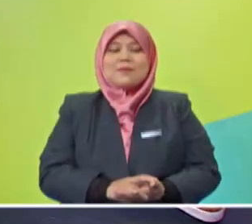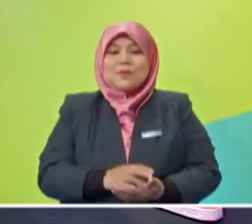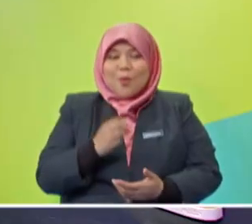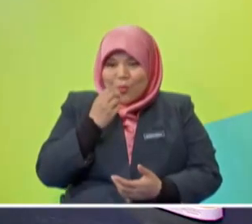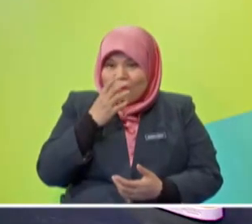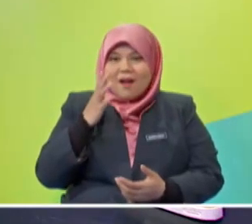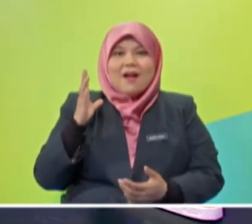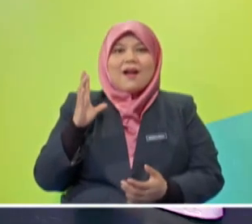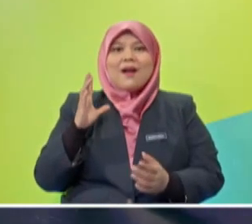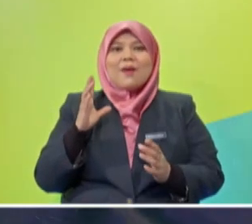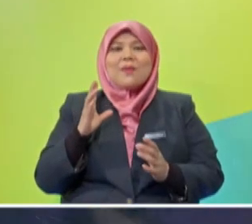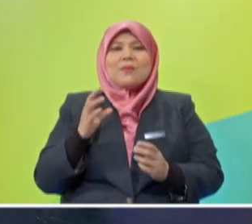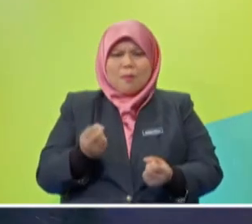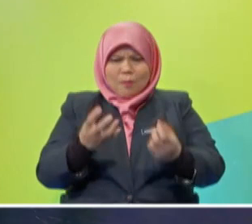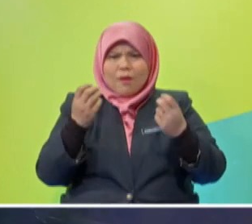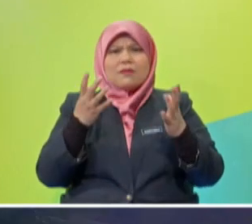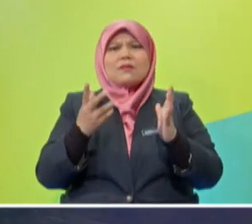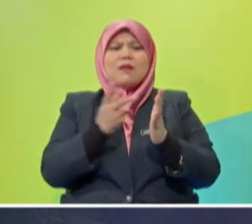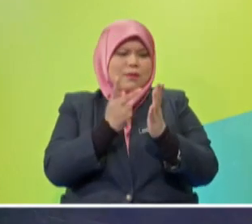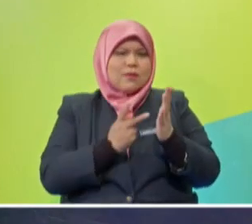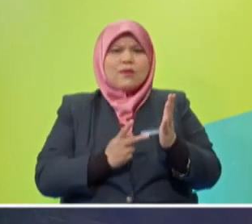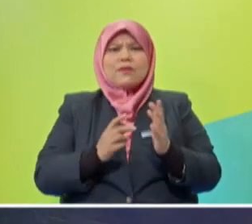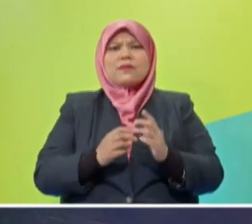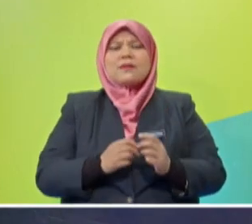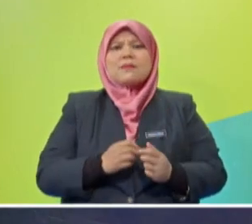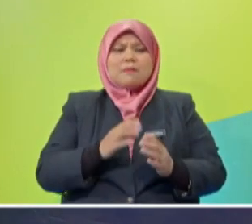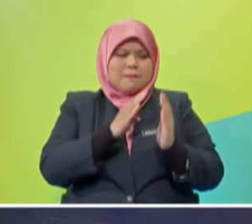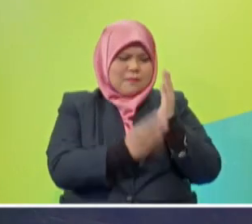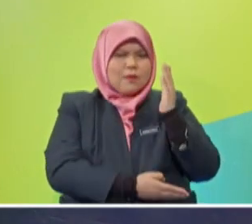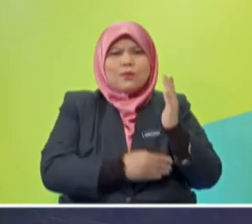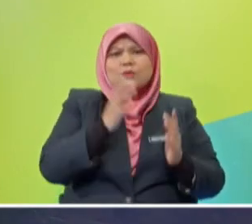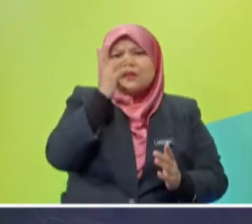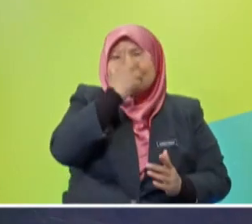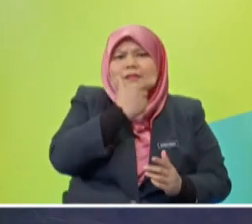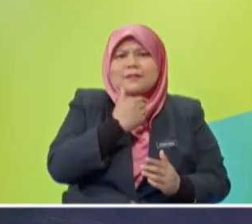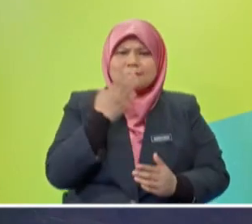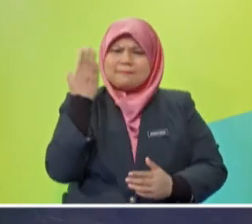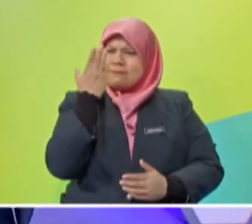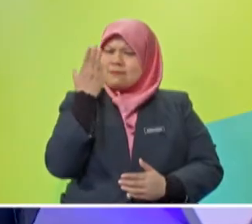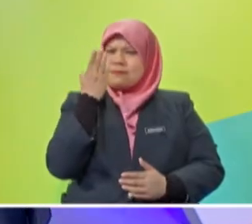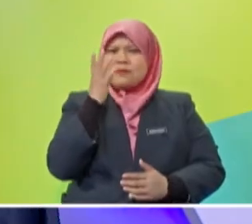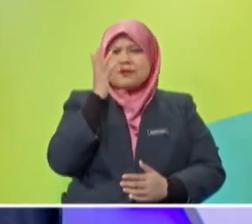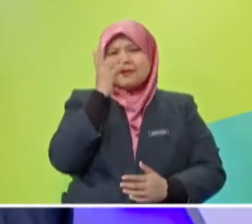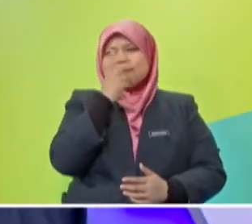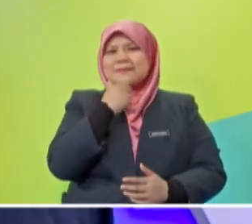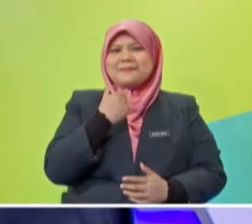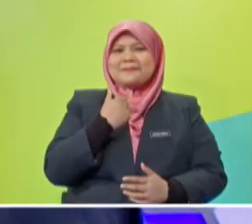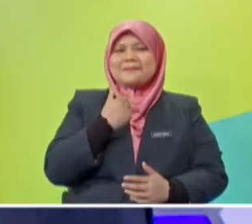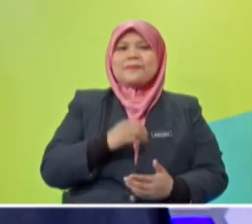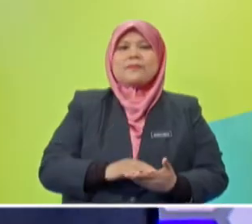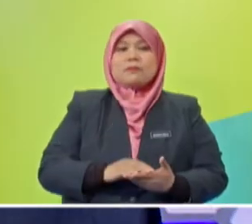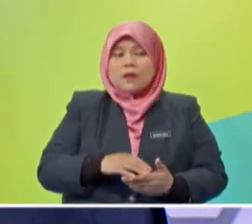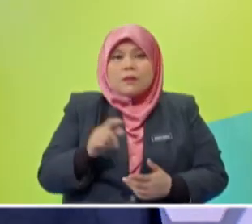Wah, banyaknya kraft tangan dekat sini. Bakul nampak cantik. Cermin ni pula. Eh, cik. Saya nak